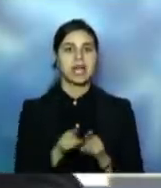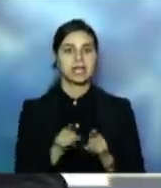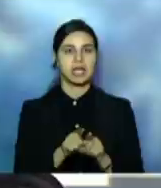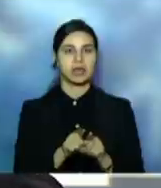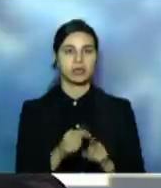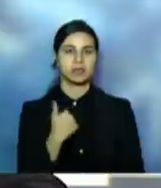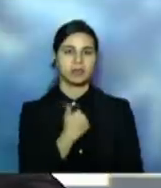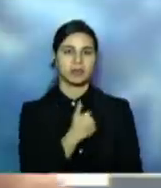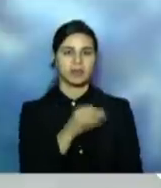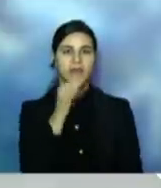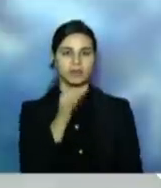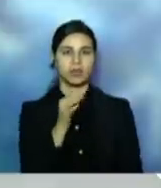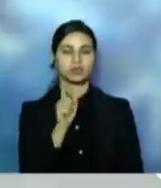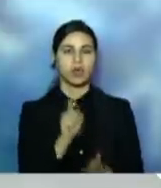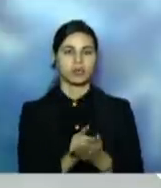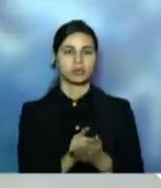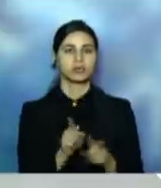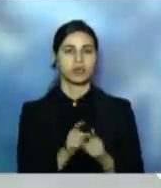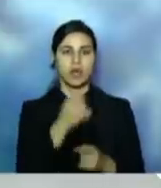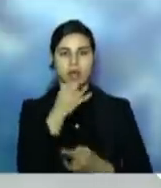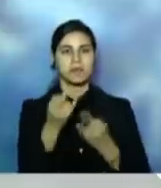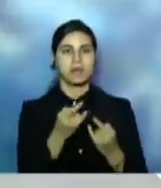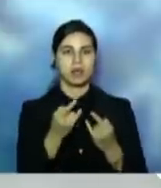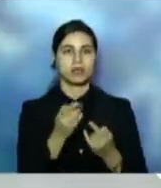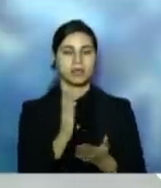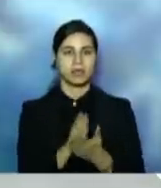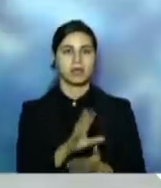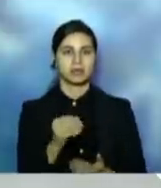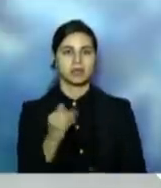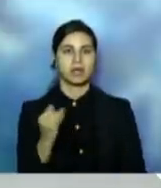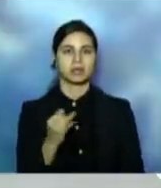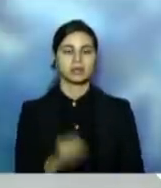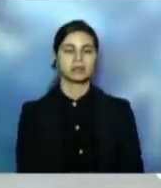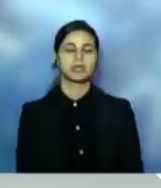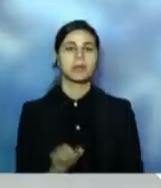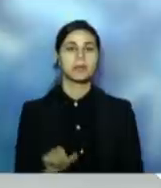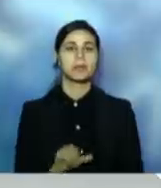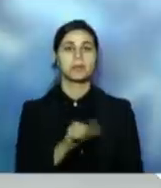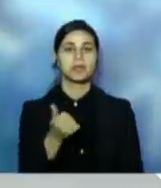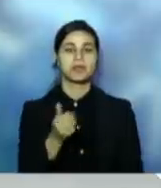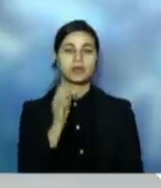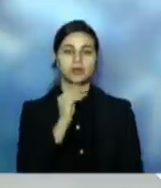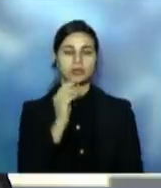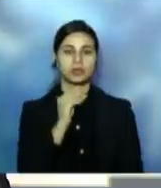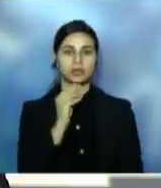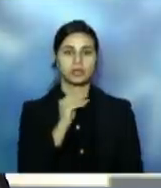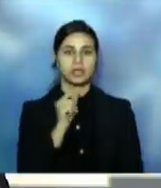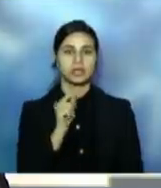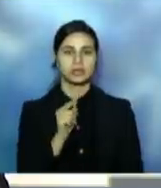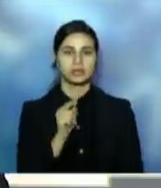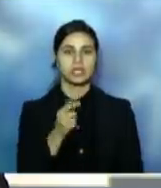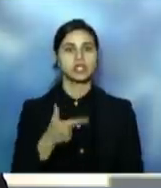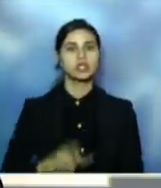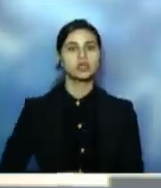თუ შეიძლება რომ აუცილებლად მაყურებელია, აუცილებლად მაყურებელი. თავდაპირველად, როდესაც ბანდინგმა